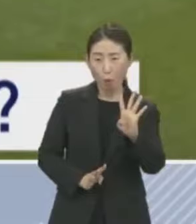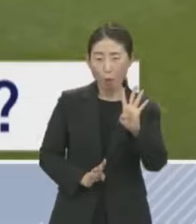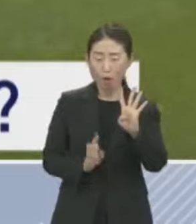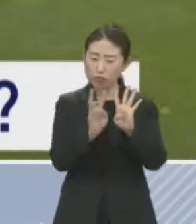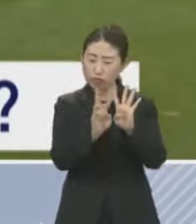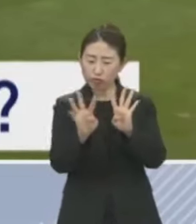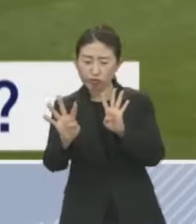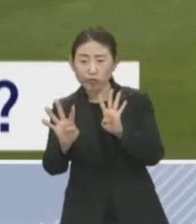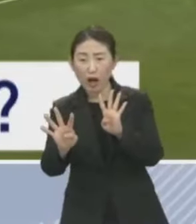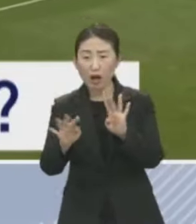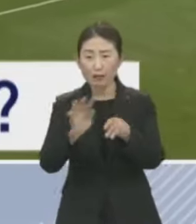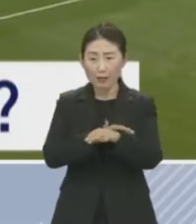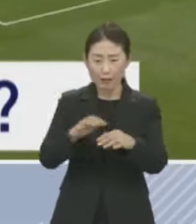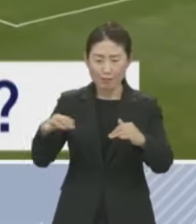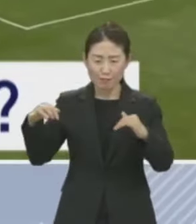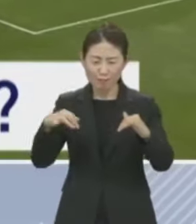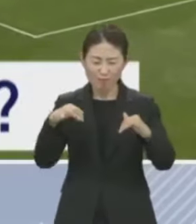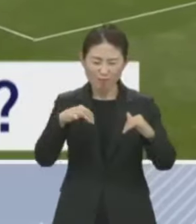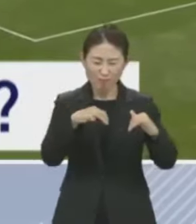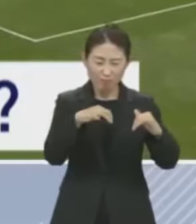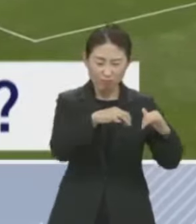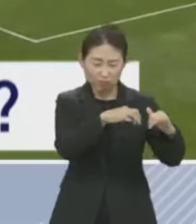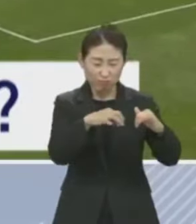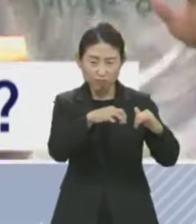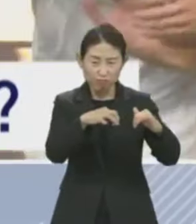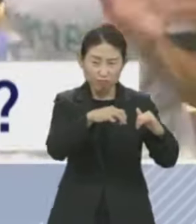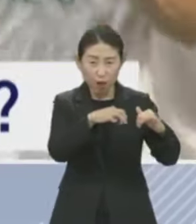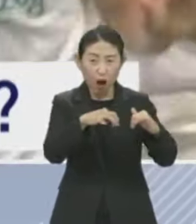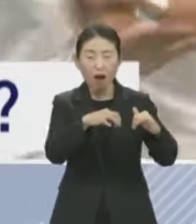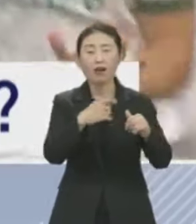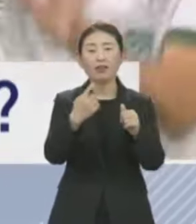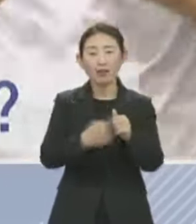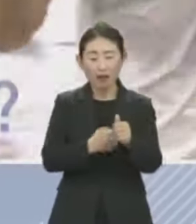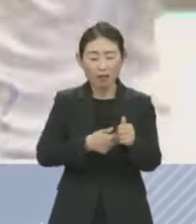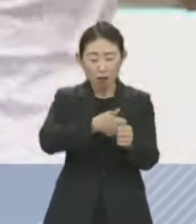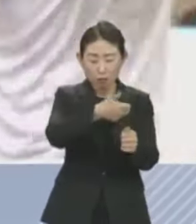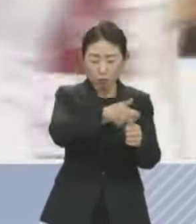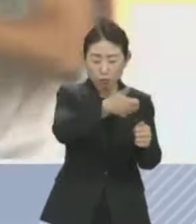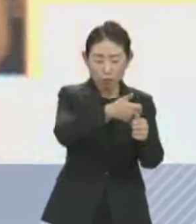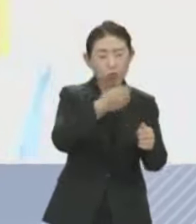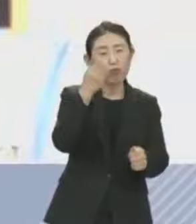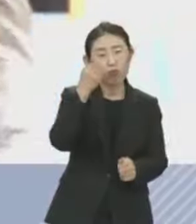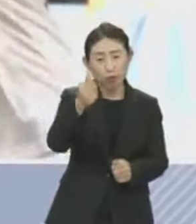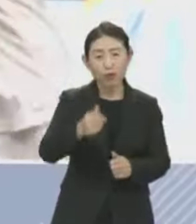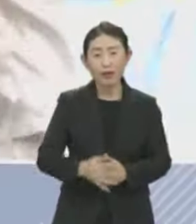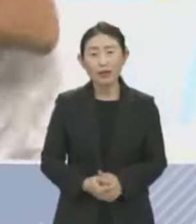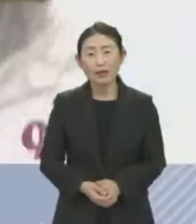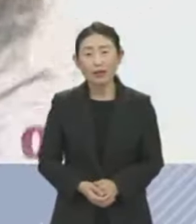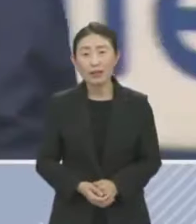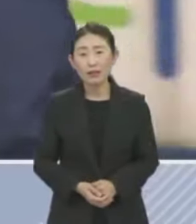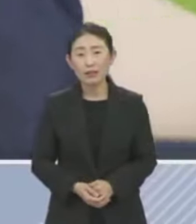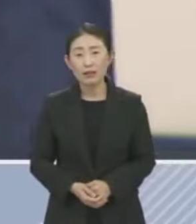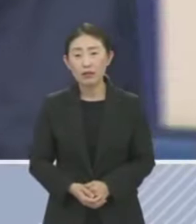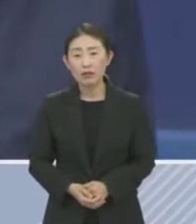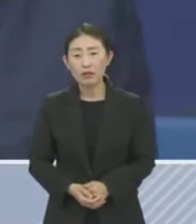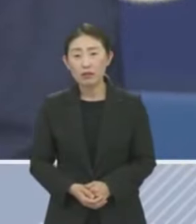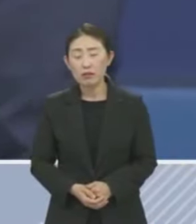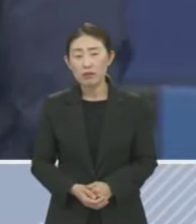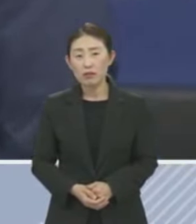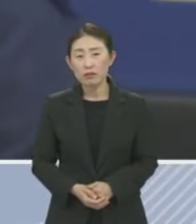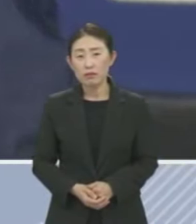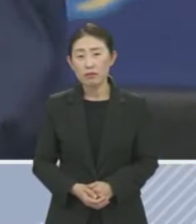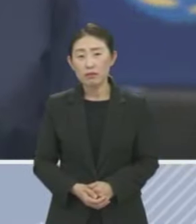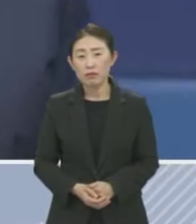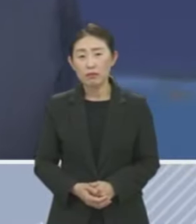더 공격적인 운영을 했던 게 좀 잘 들어맞았던 것 같고요. 뭐